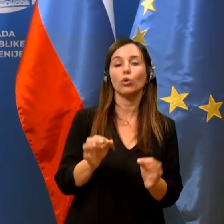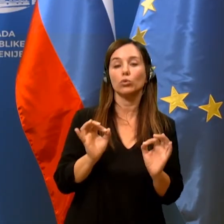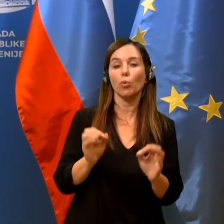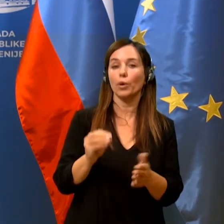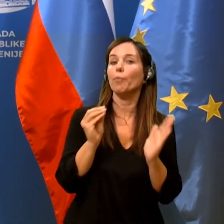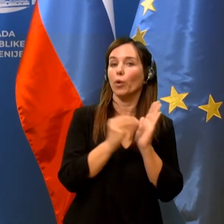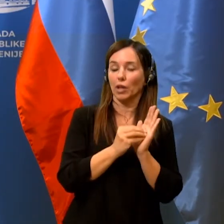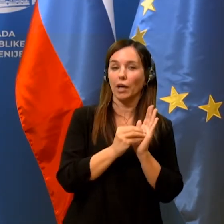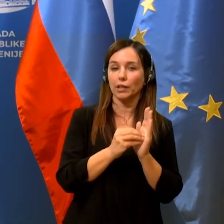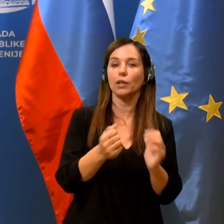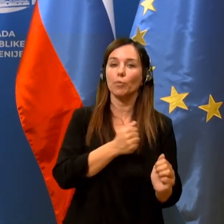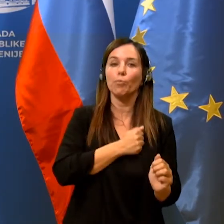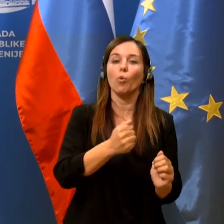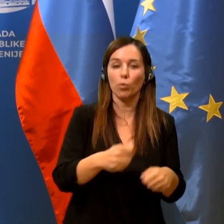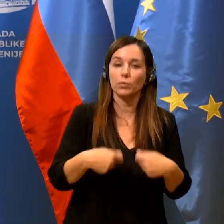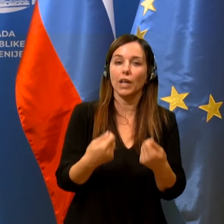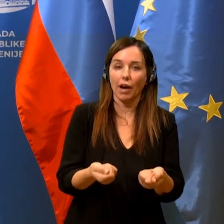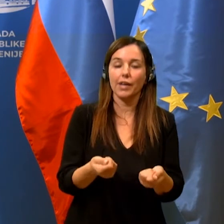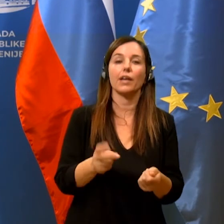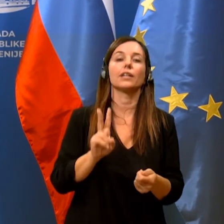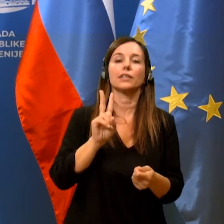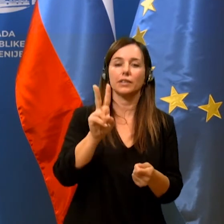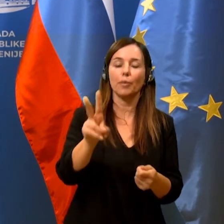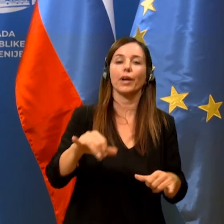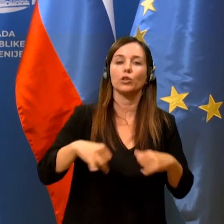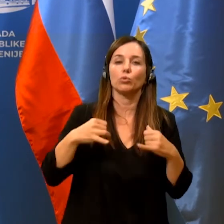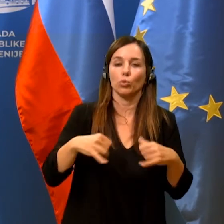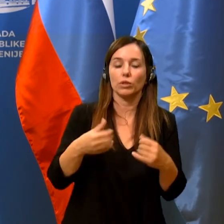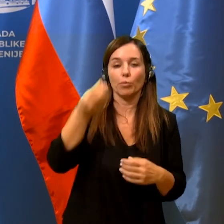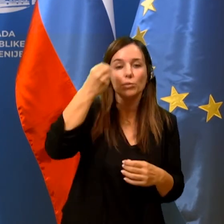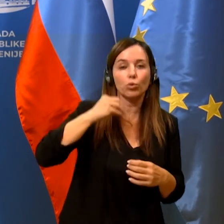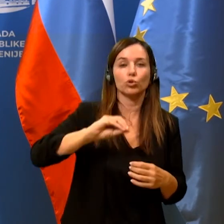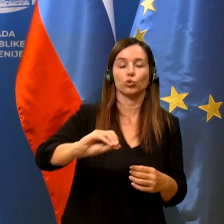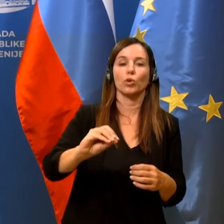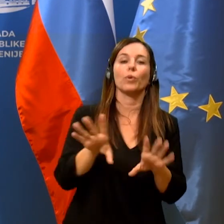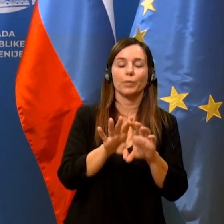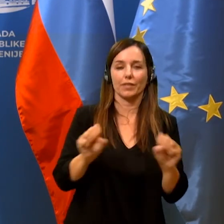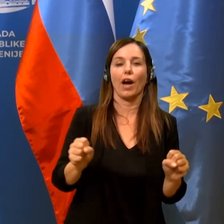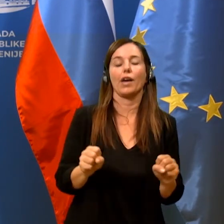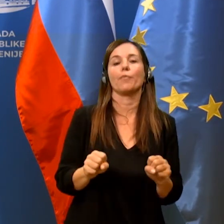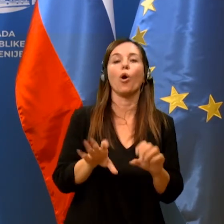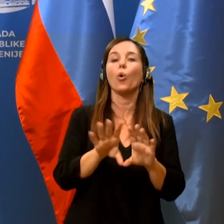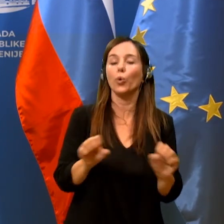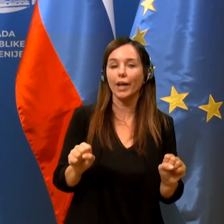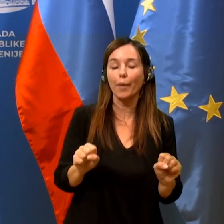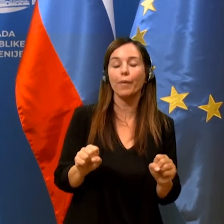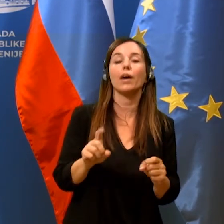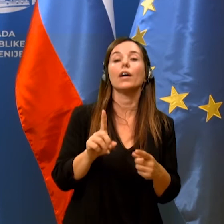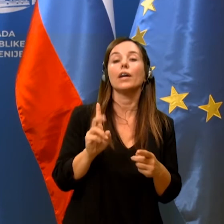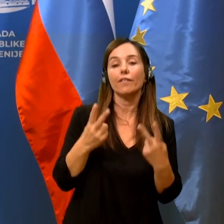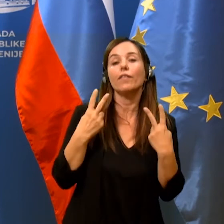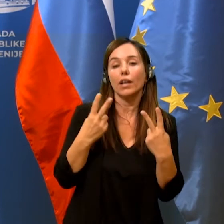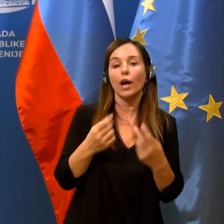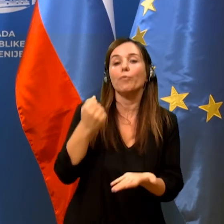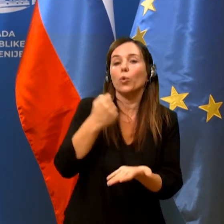podatek, ki nas opogumlja v našem vztrajanju pri doslednem spoštovanju in izvajanju ukrepov, a velja ob tem